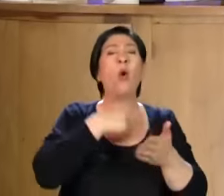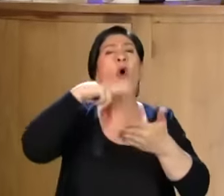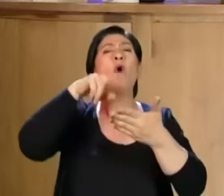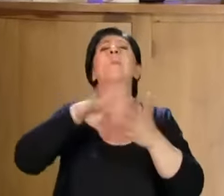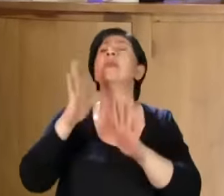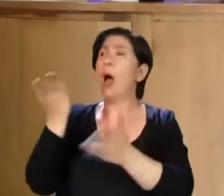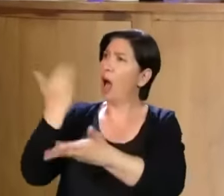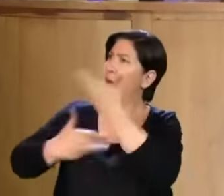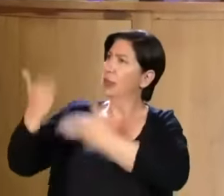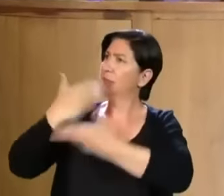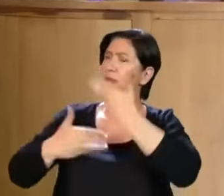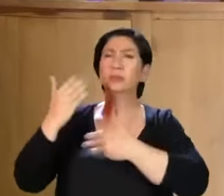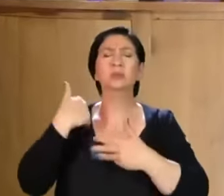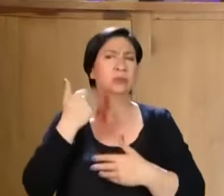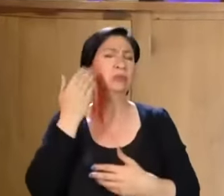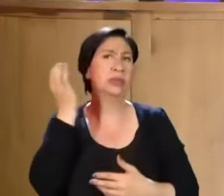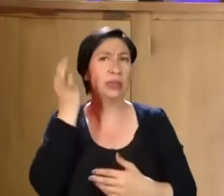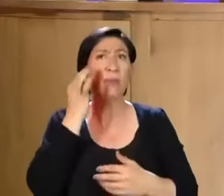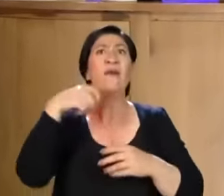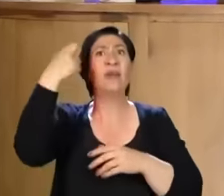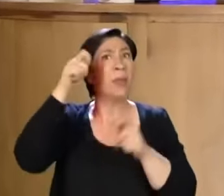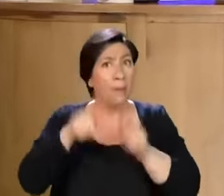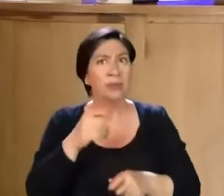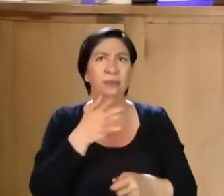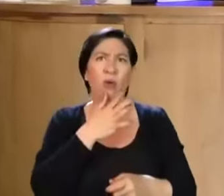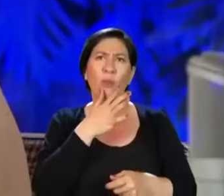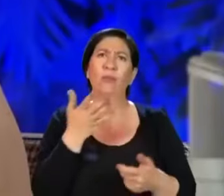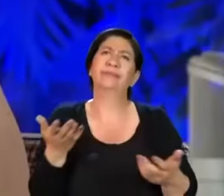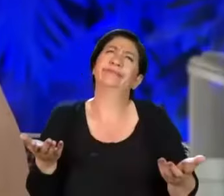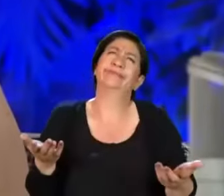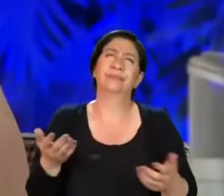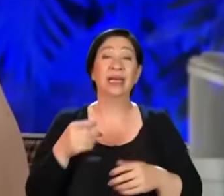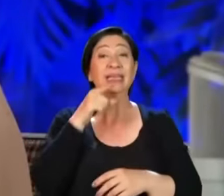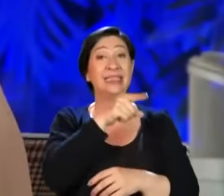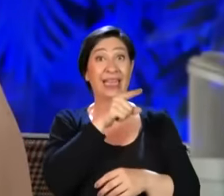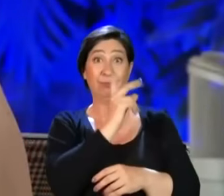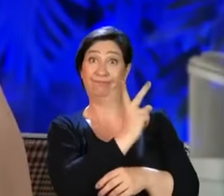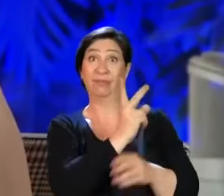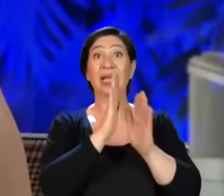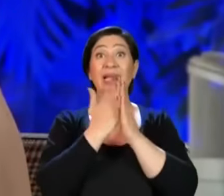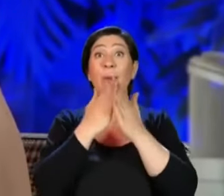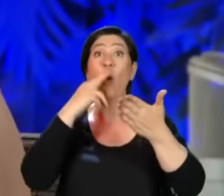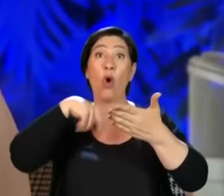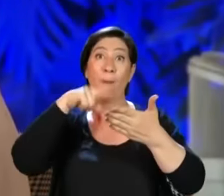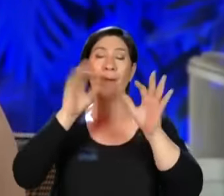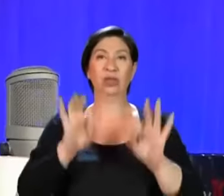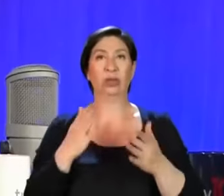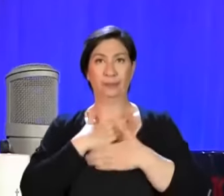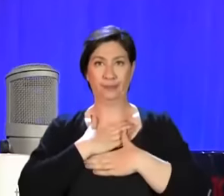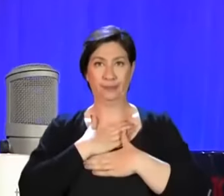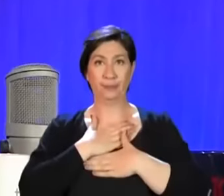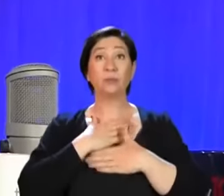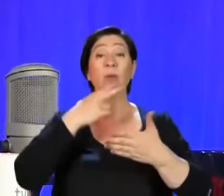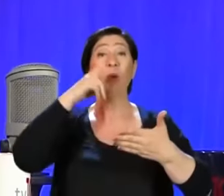zekalılık da filmleri de yapıldı galiba Peki ben E senin kitabını okumaya başladım